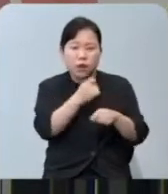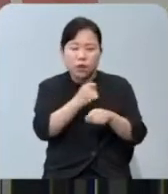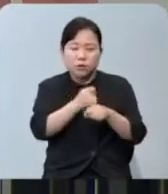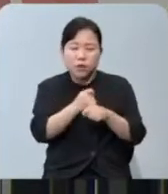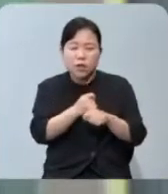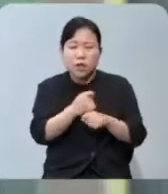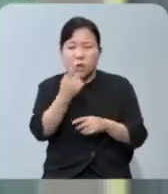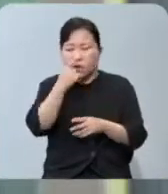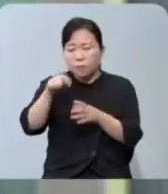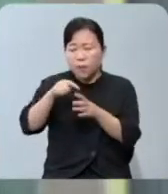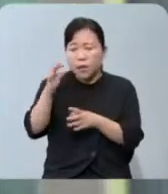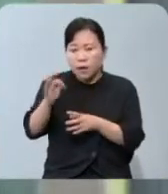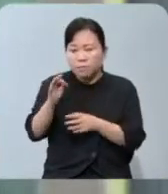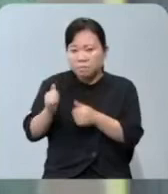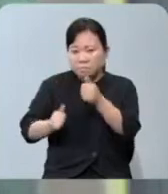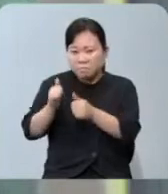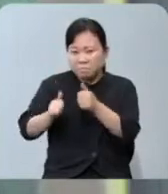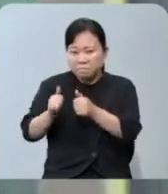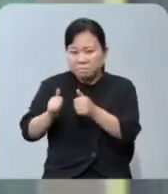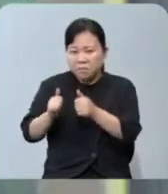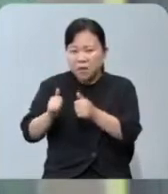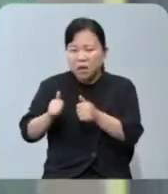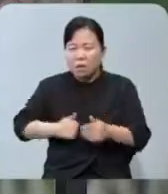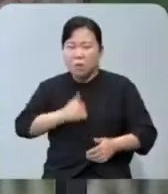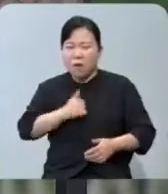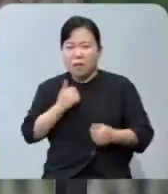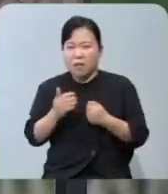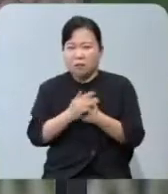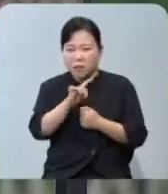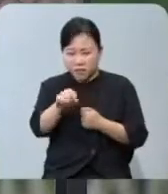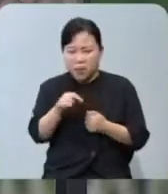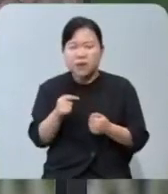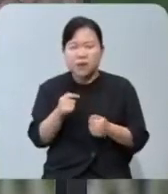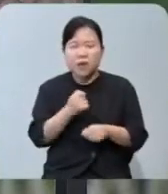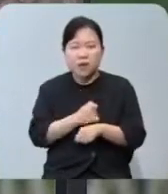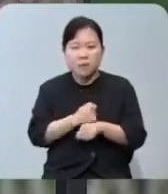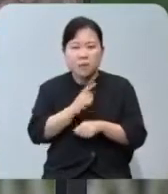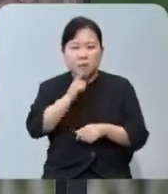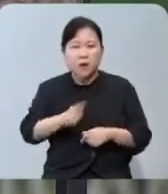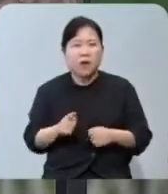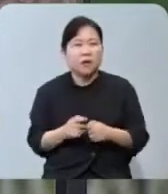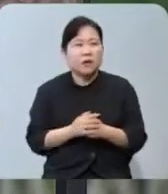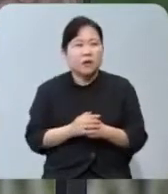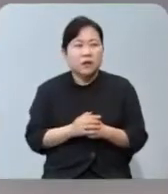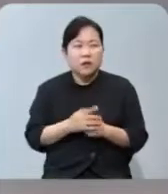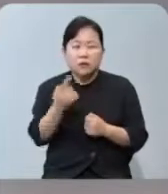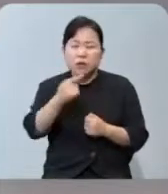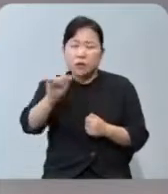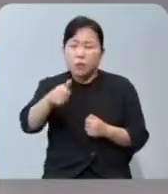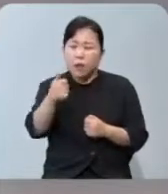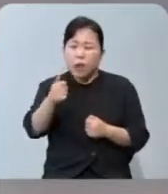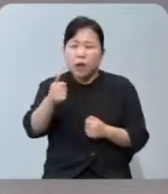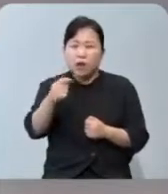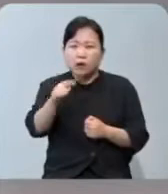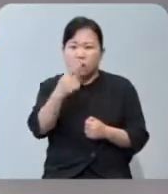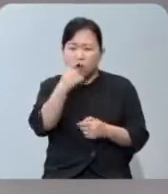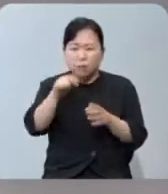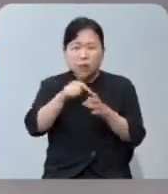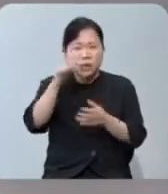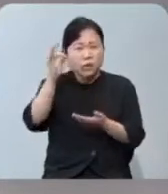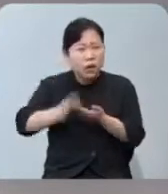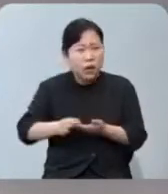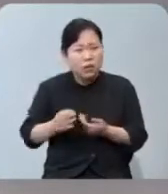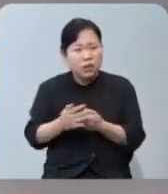하다 홧김에 이 같은 일을 저지른 것으로 알려졌습니다 복상 완구 9 목 악당이